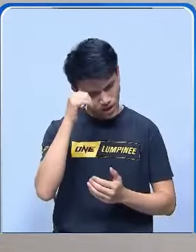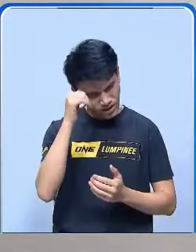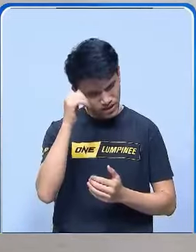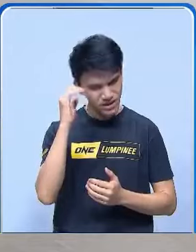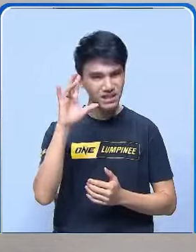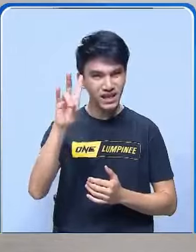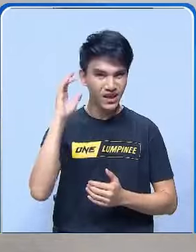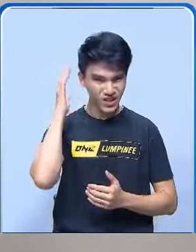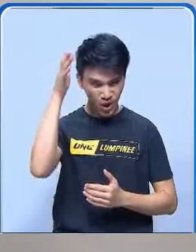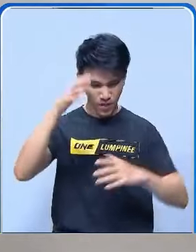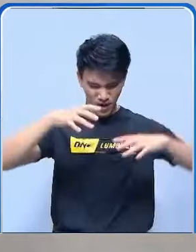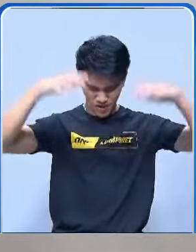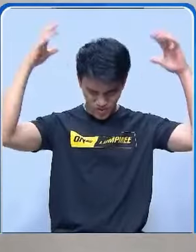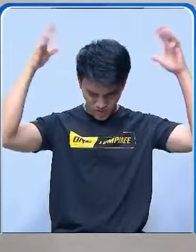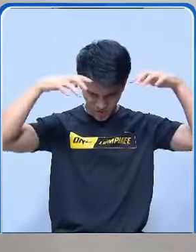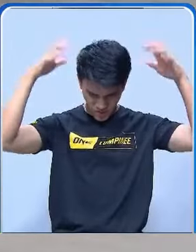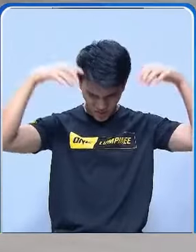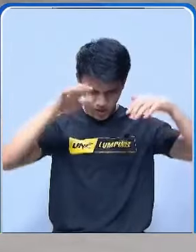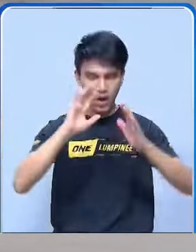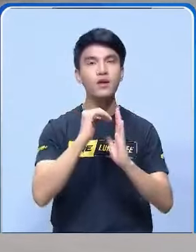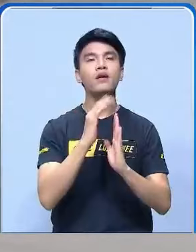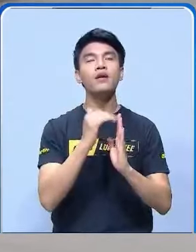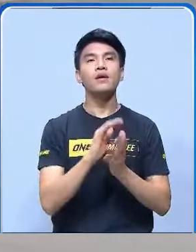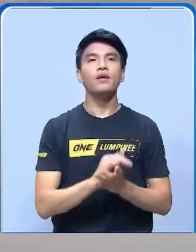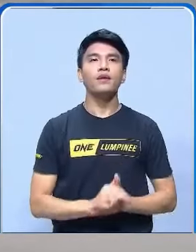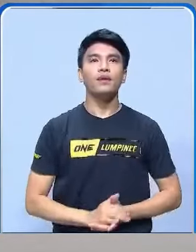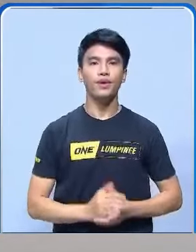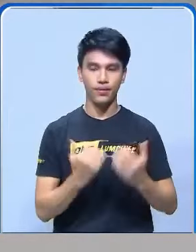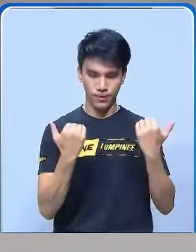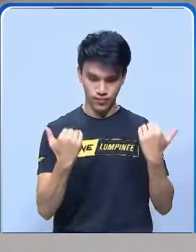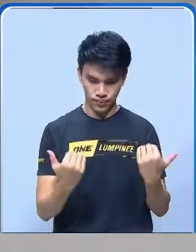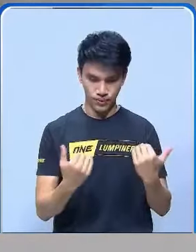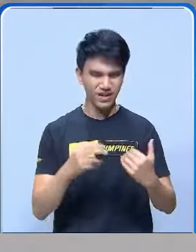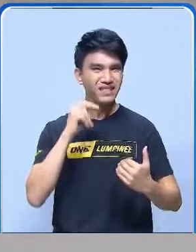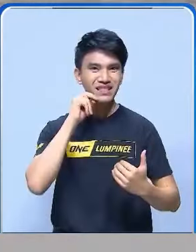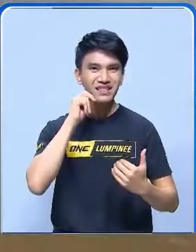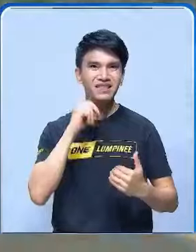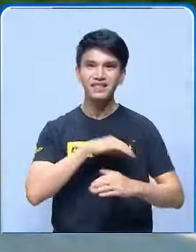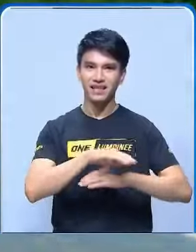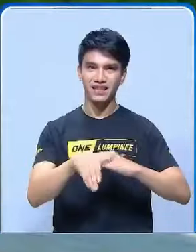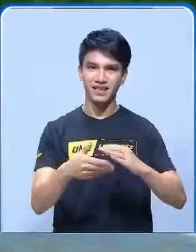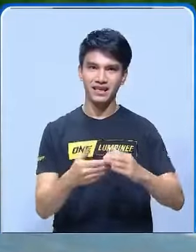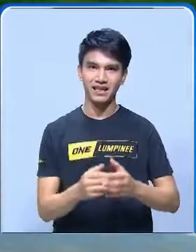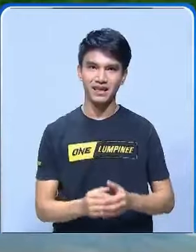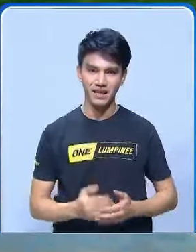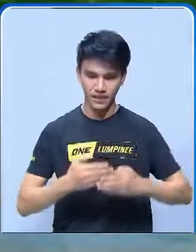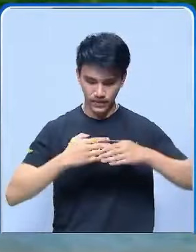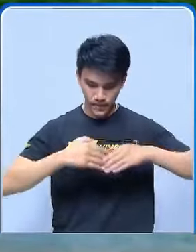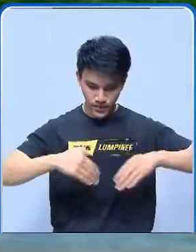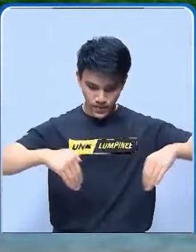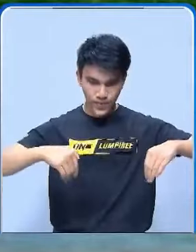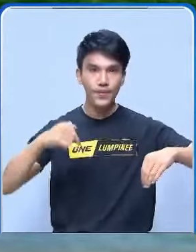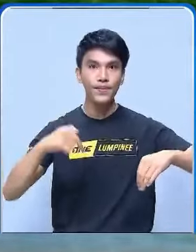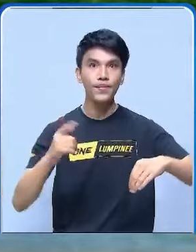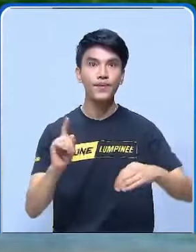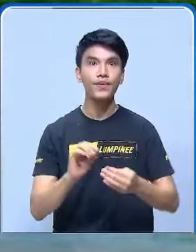ะมีฝนตกหนักถึงหนักมากในพื้นที่ภาคเหนือนะคะก็จะทำให้มีปริมาณน้ำค่ะไหลผ่านเหนือเขื่อนเจ้าพระยาที่ส